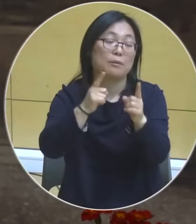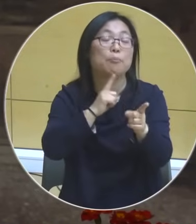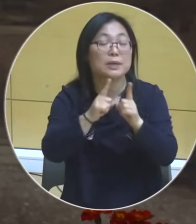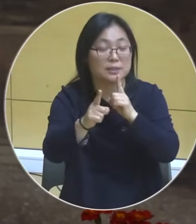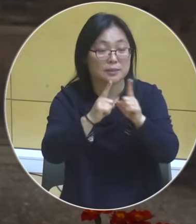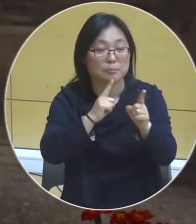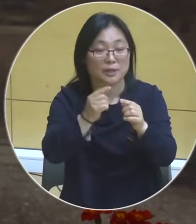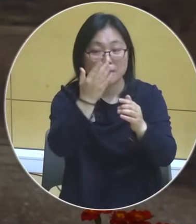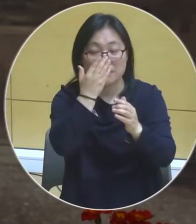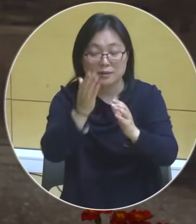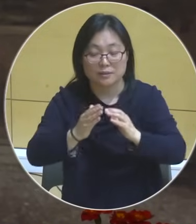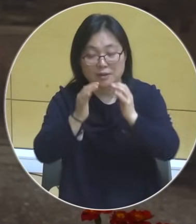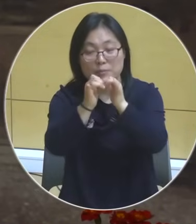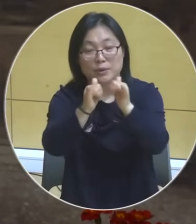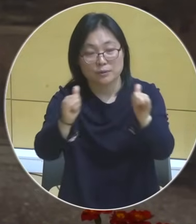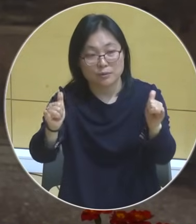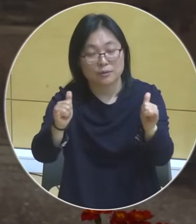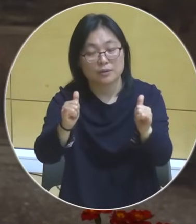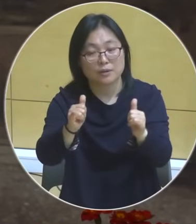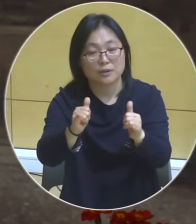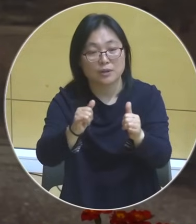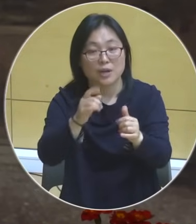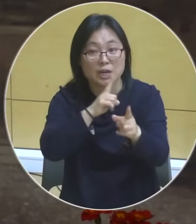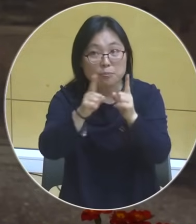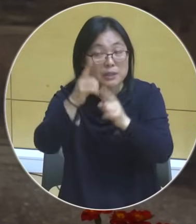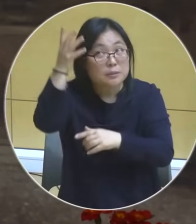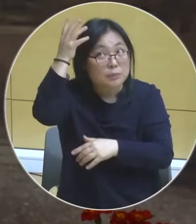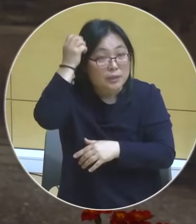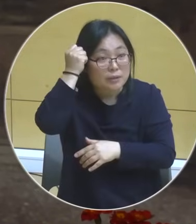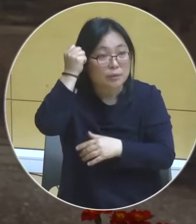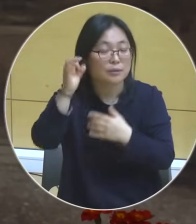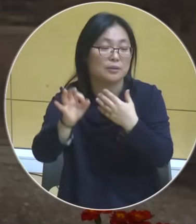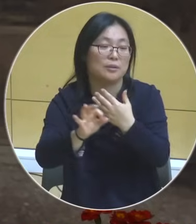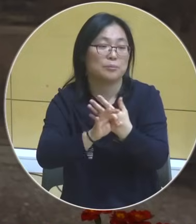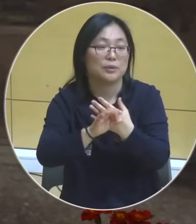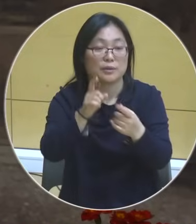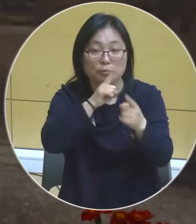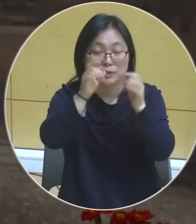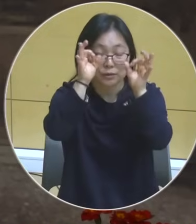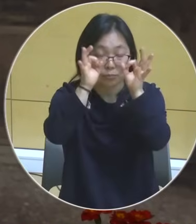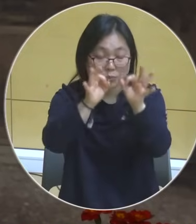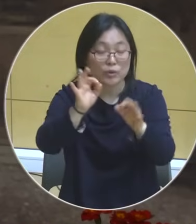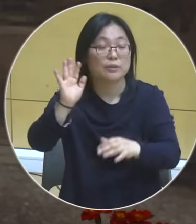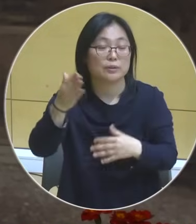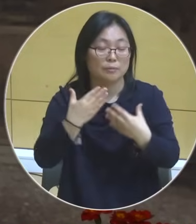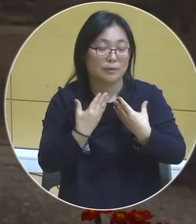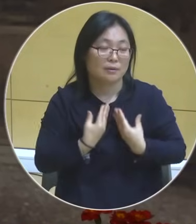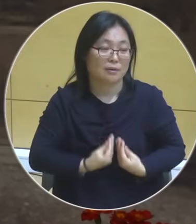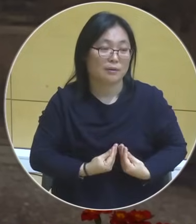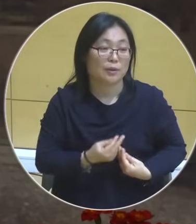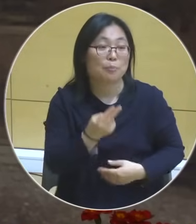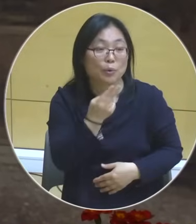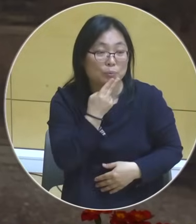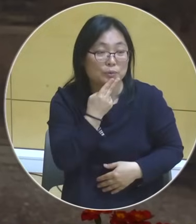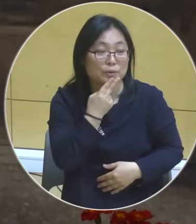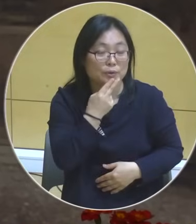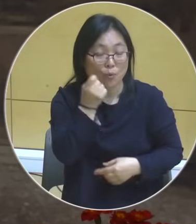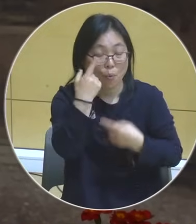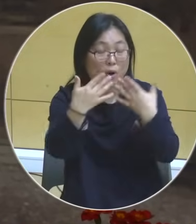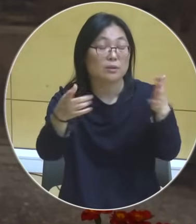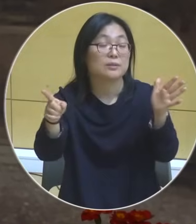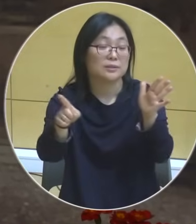그 말씀이 이 백성들도 그 말씀을 기억한다면, 그 말씀을 볼 수 있다면 낙담하지 않을 거라고 그는